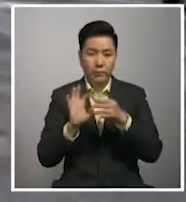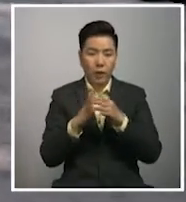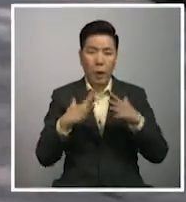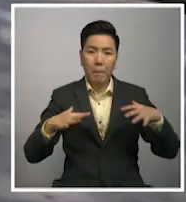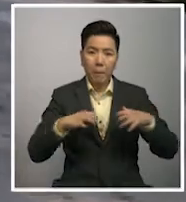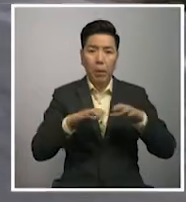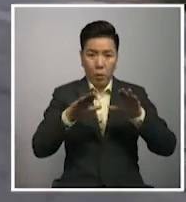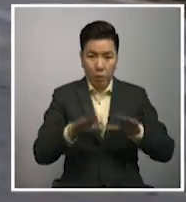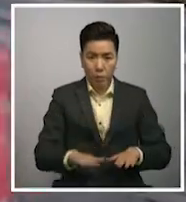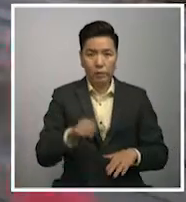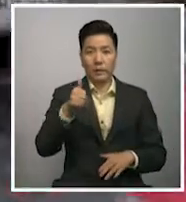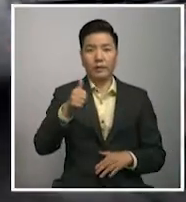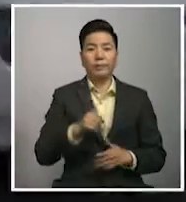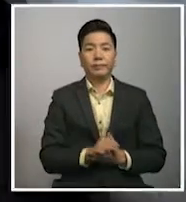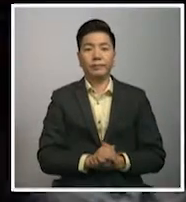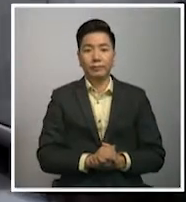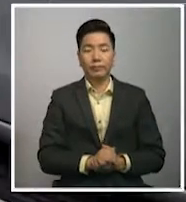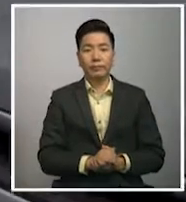ที่อาจจะเกิดขึ้นได้ครับ